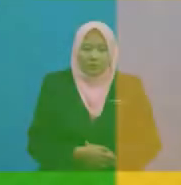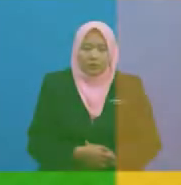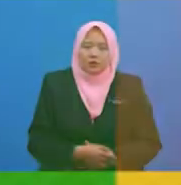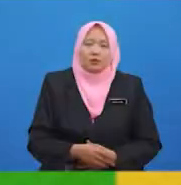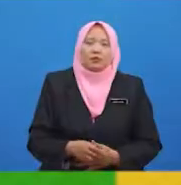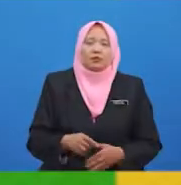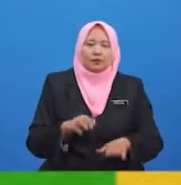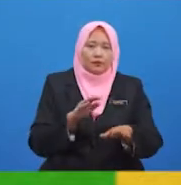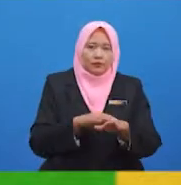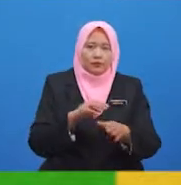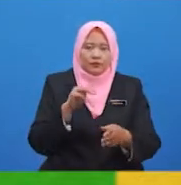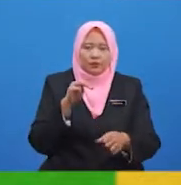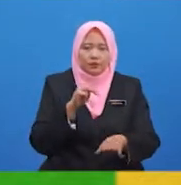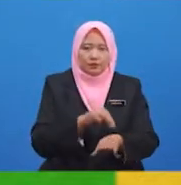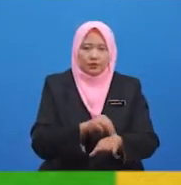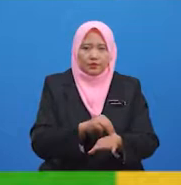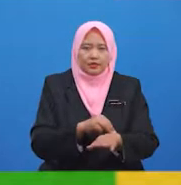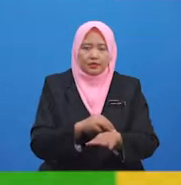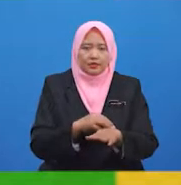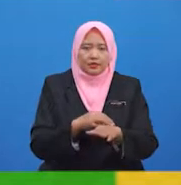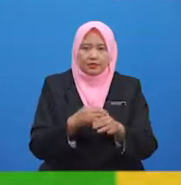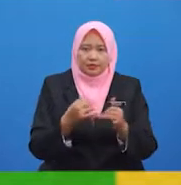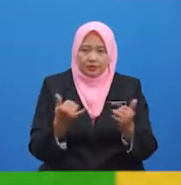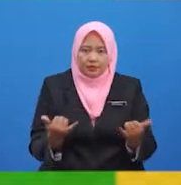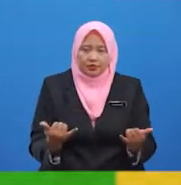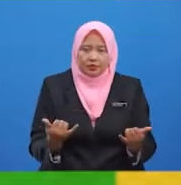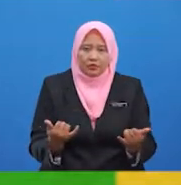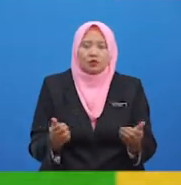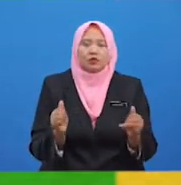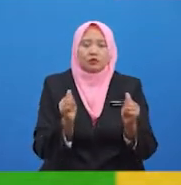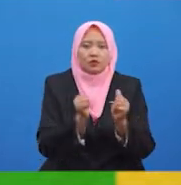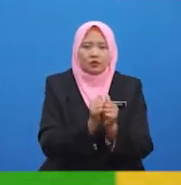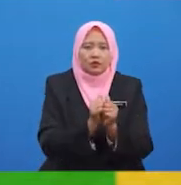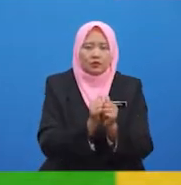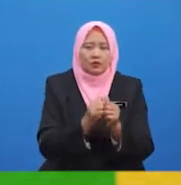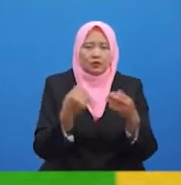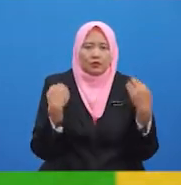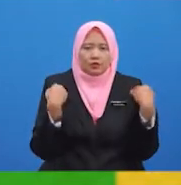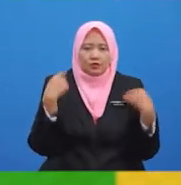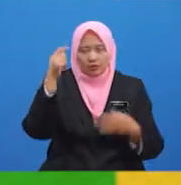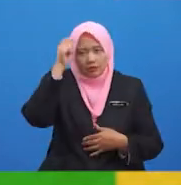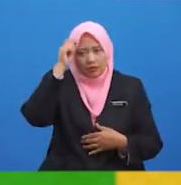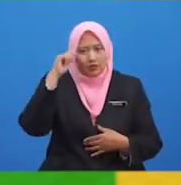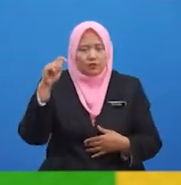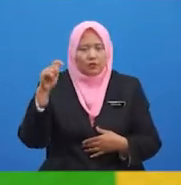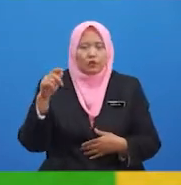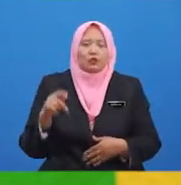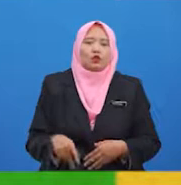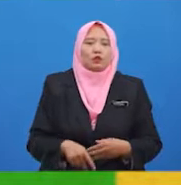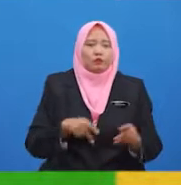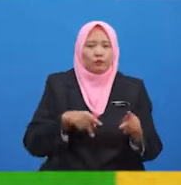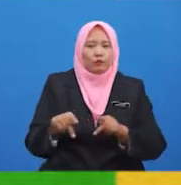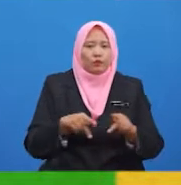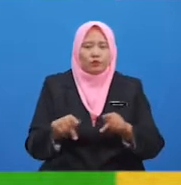Pada masa kini, dengan penggunaan teknologi terkini, proses jual-beli berlaku di atas